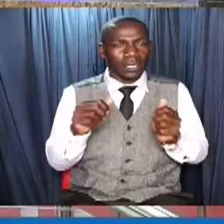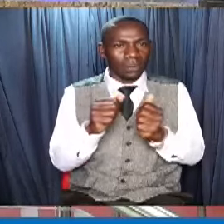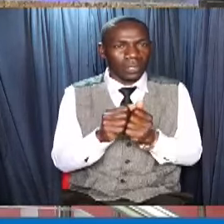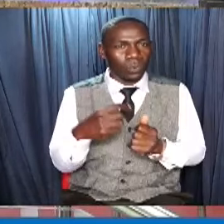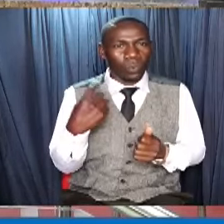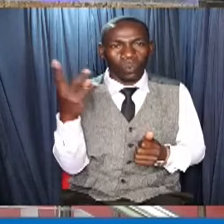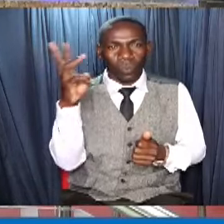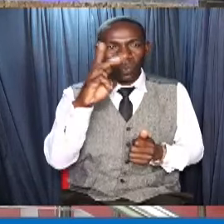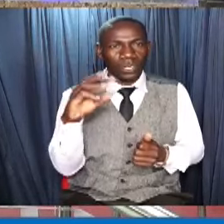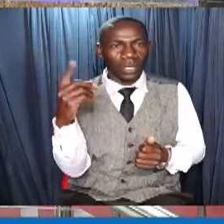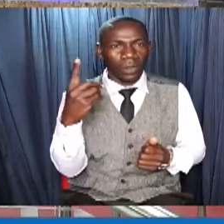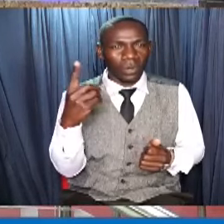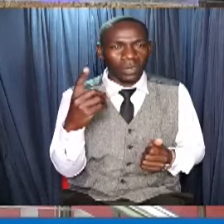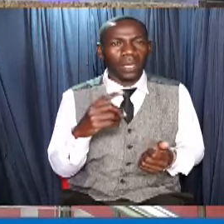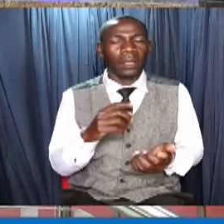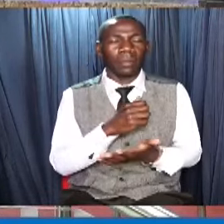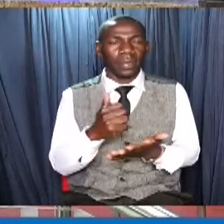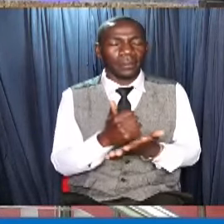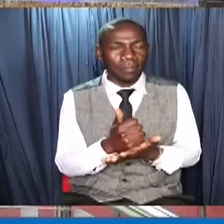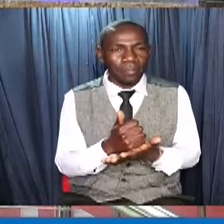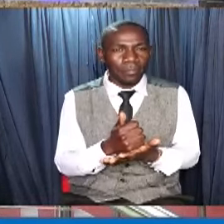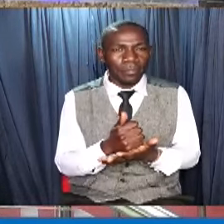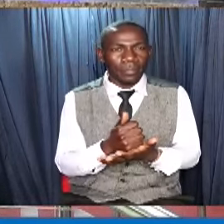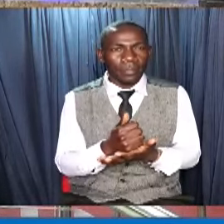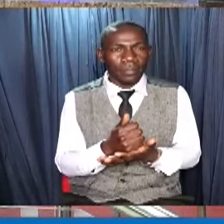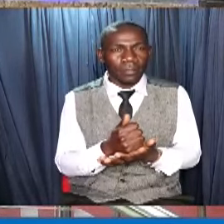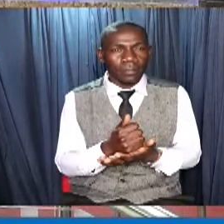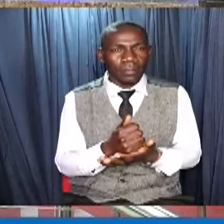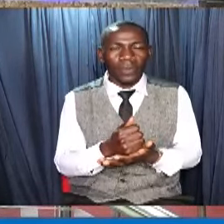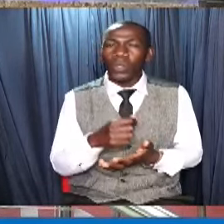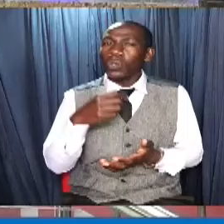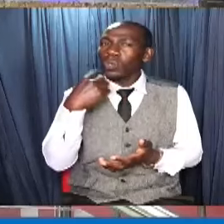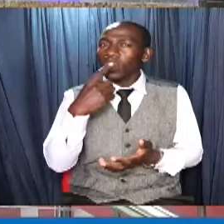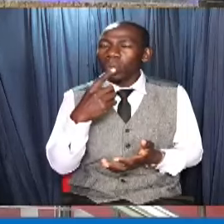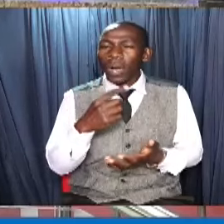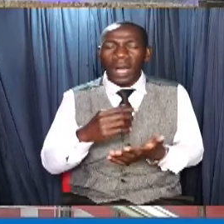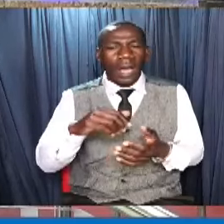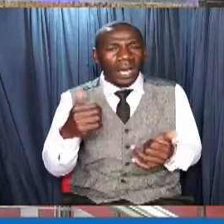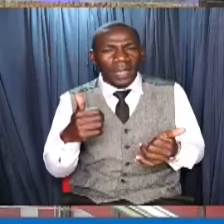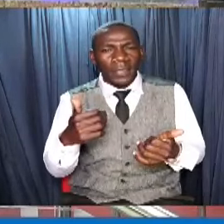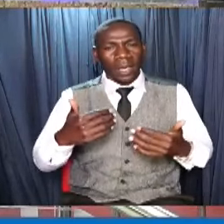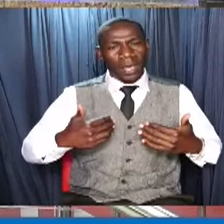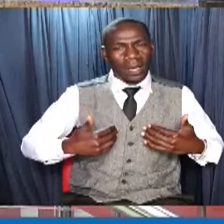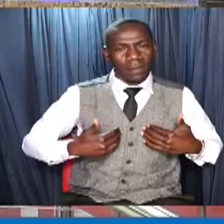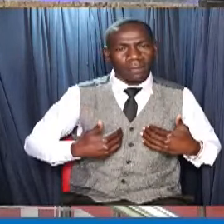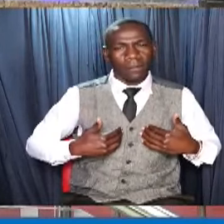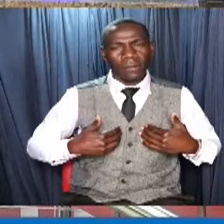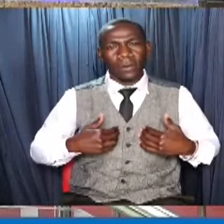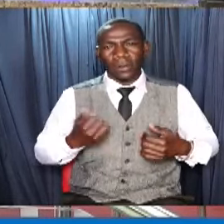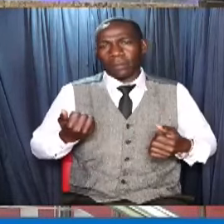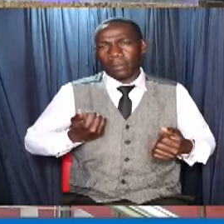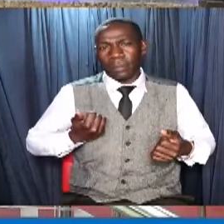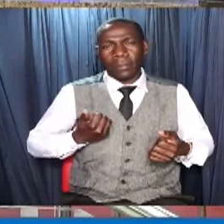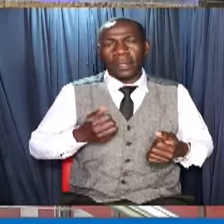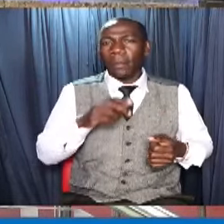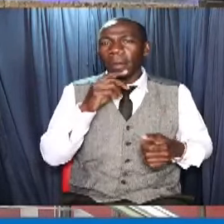a partner to dance with. Amen. Amen. Sasa wenzangu wote wamepata wanacheza na wamepata. So